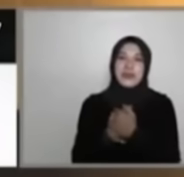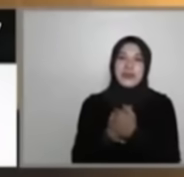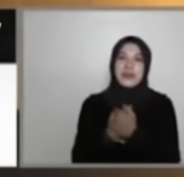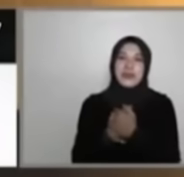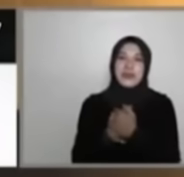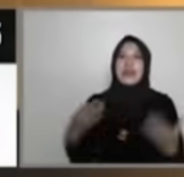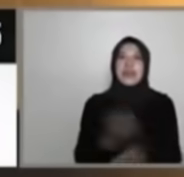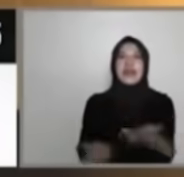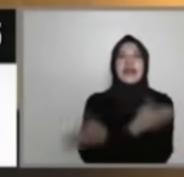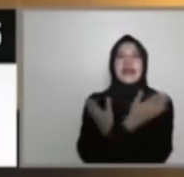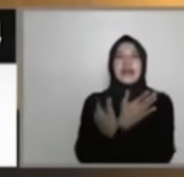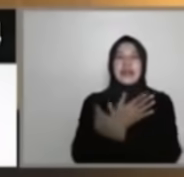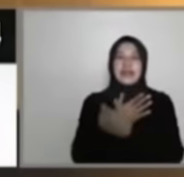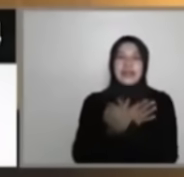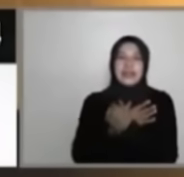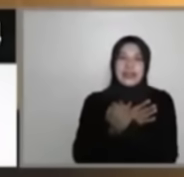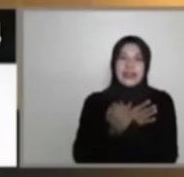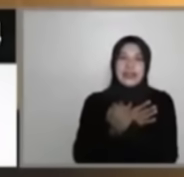Kepentingan Aceh.